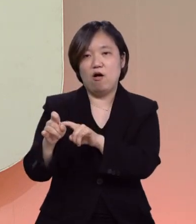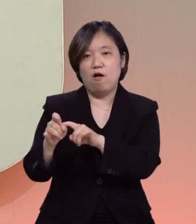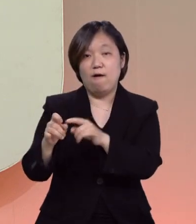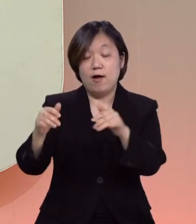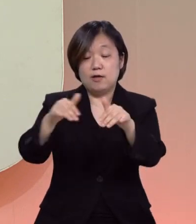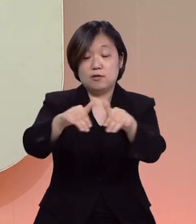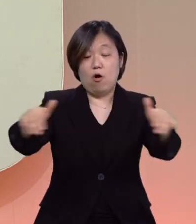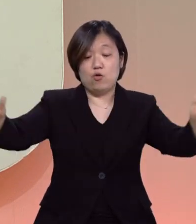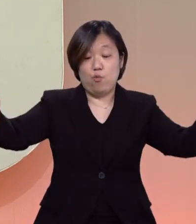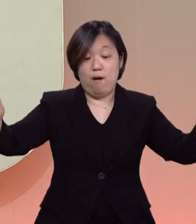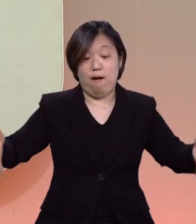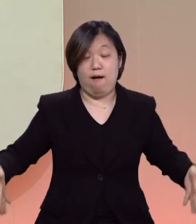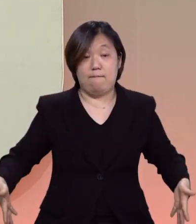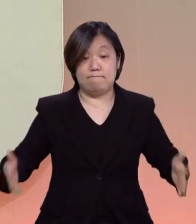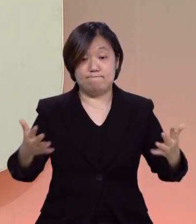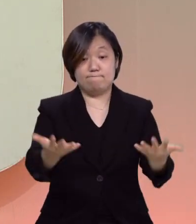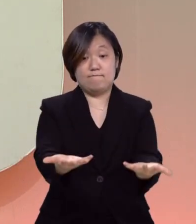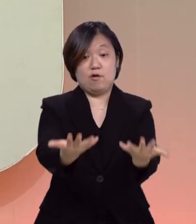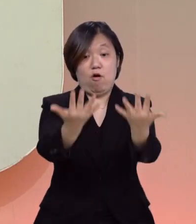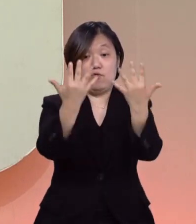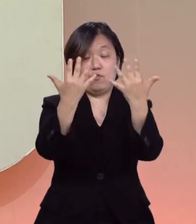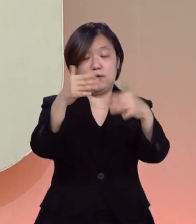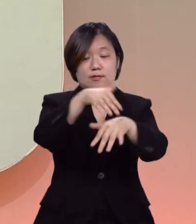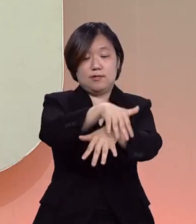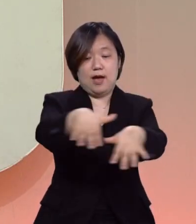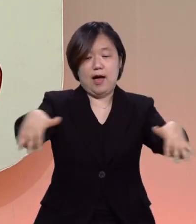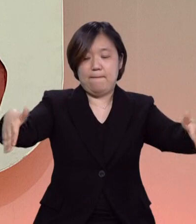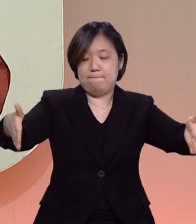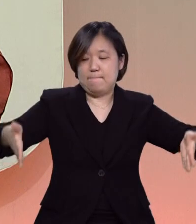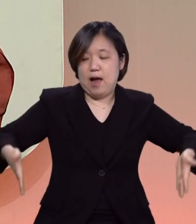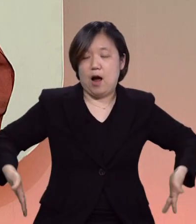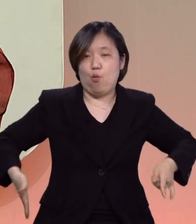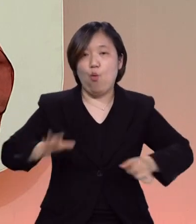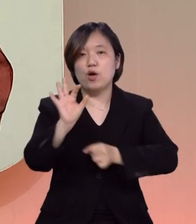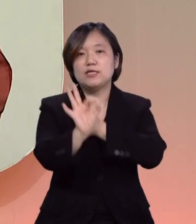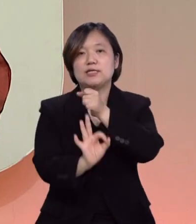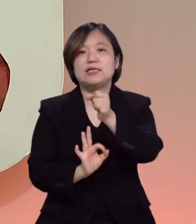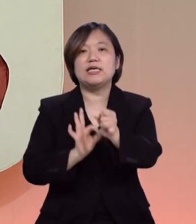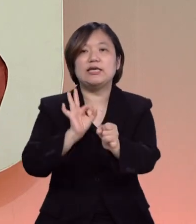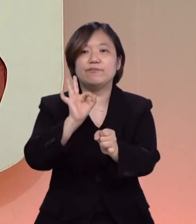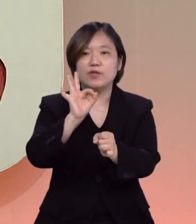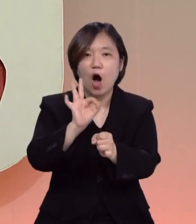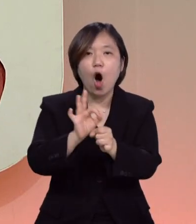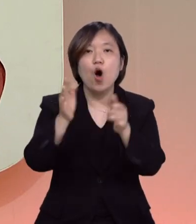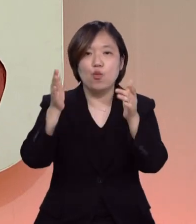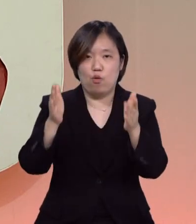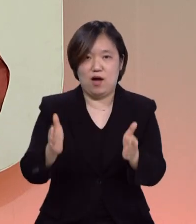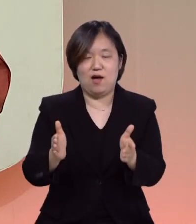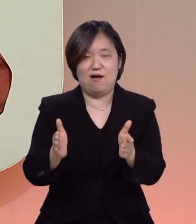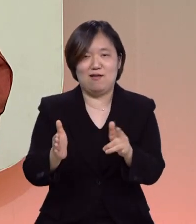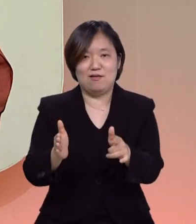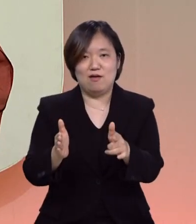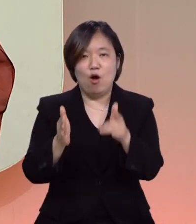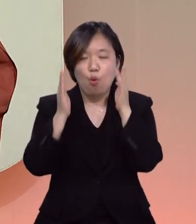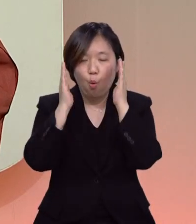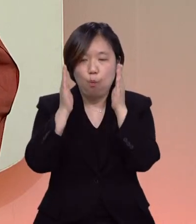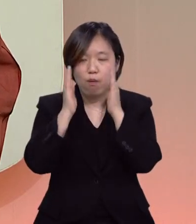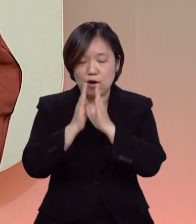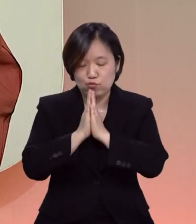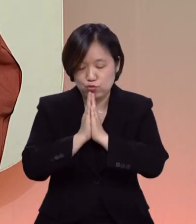철조망을 치고 아무도 못 들어오게 철조망을 치고 그때 10년 가까이 그 성전함에서 공부하고